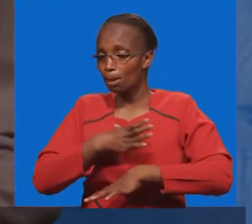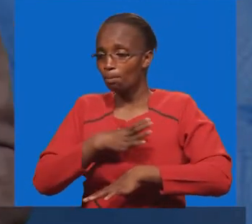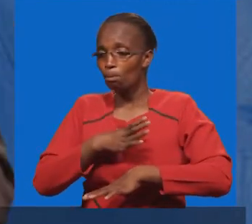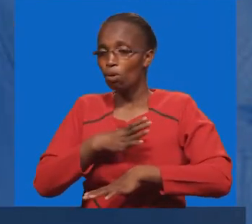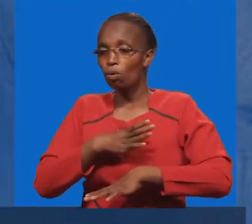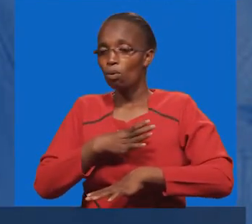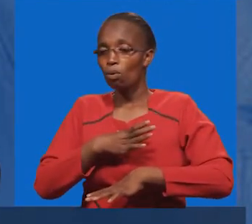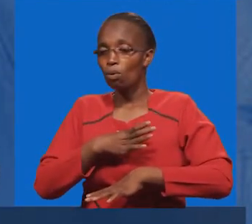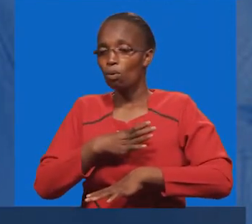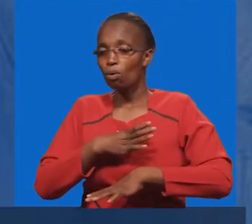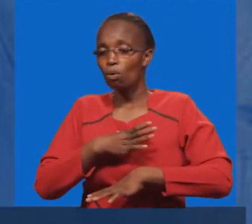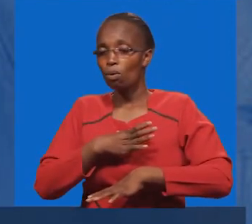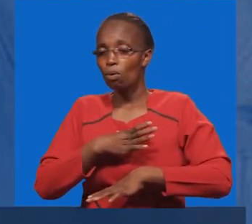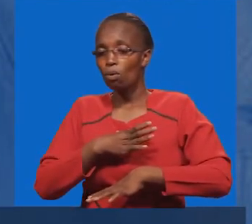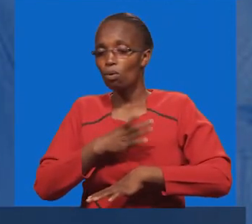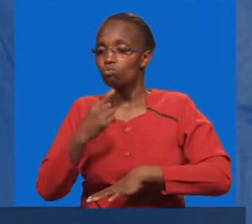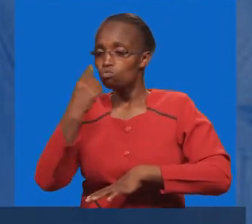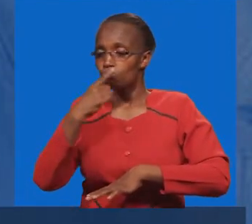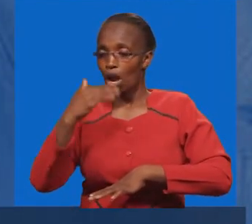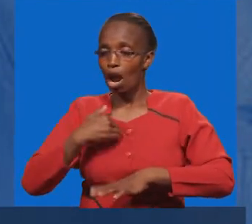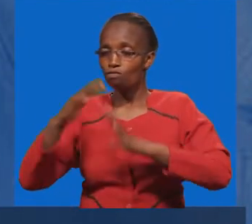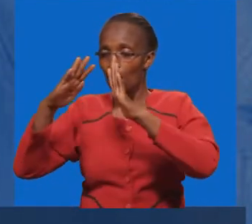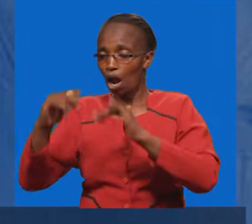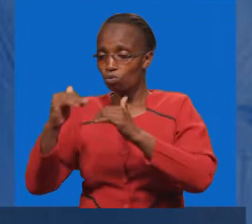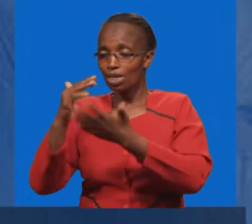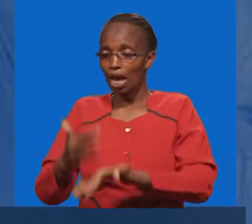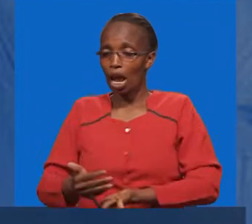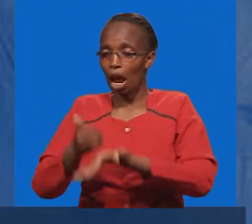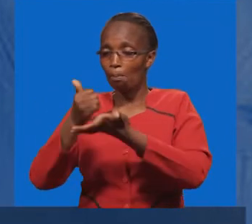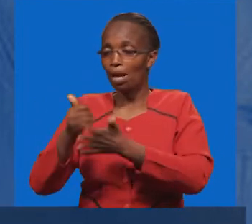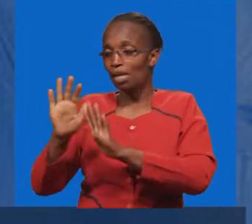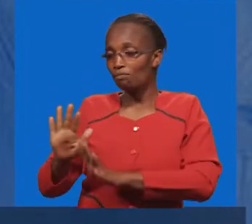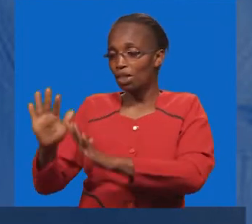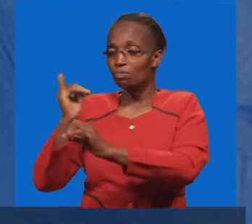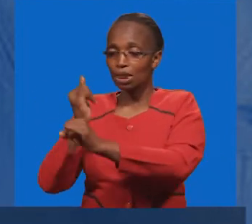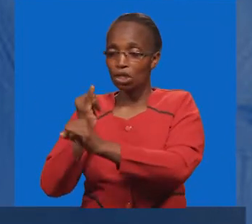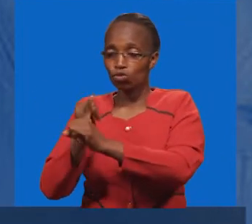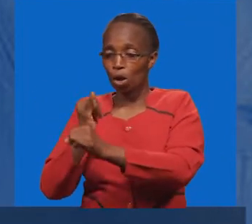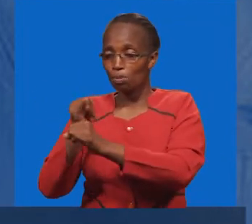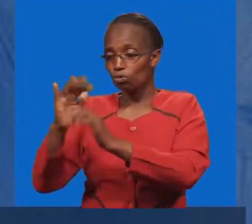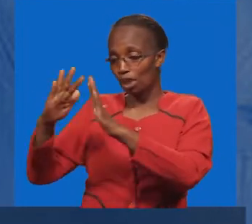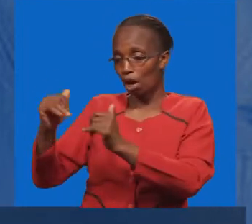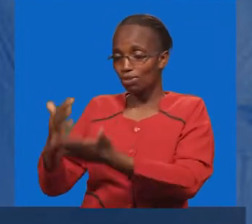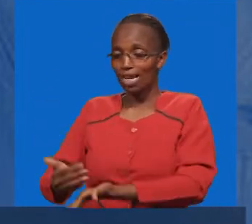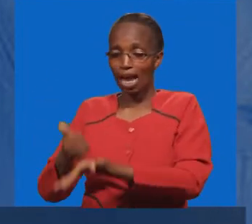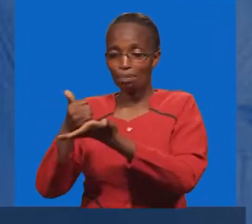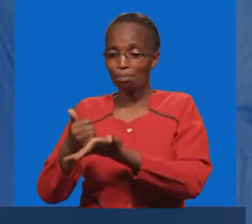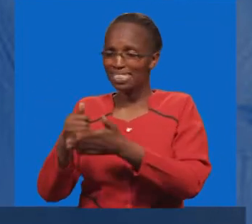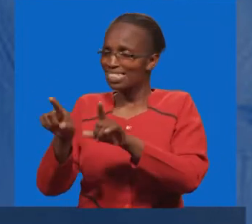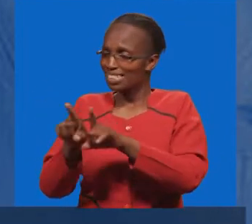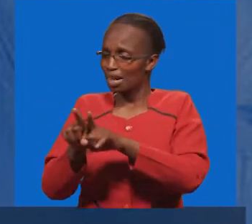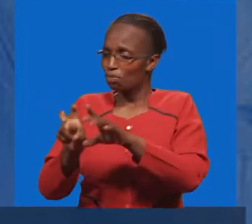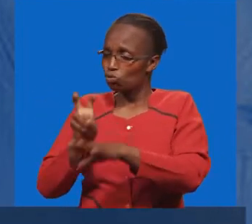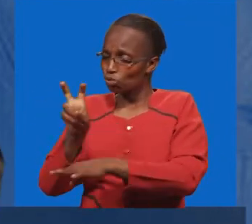wale ambao wako na familia tumeachia wafanyi kazi, kazi ambayo ni ya familia, kutunza